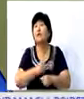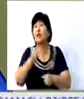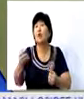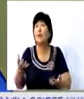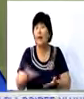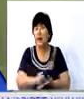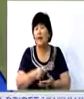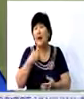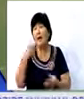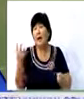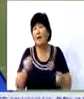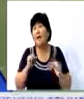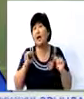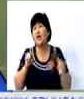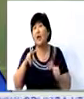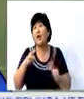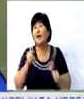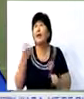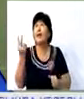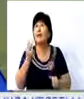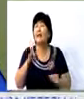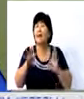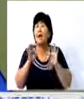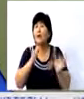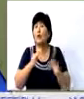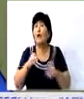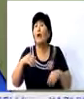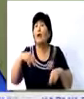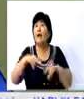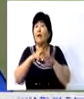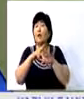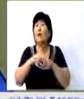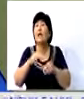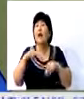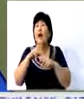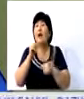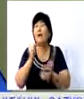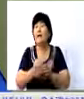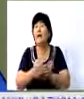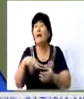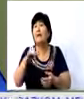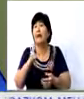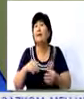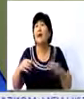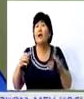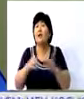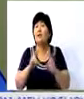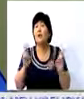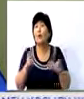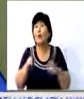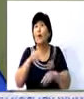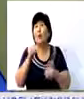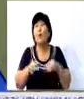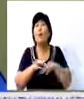алды. Айта кетейік, Чемпиондар Лигасының екінші іріктеу кезеңі аясында Елорданың Астана командасы Данияның Мидтьюланд клубына қарсы қарымта